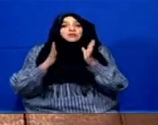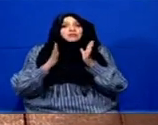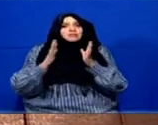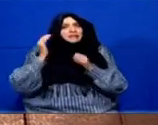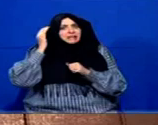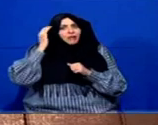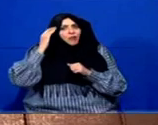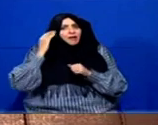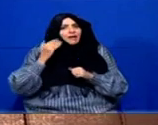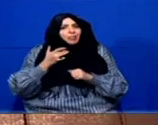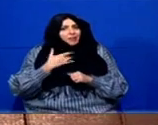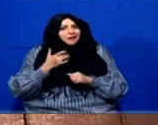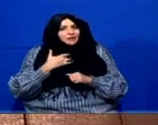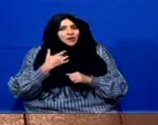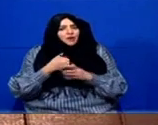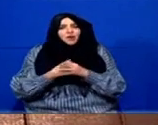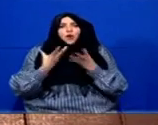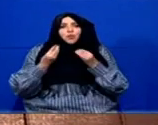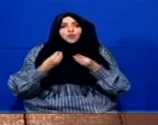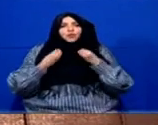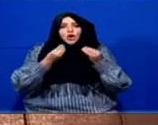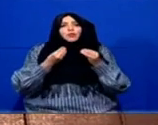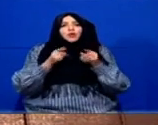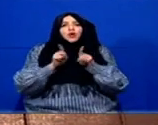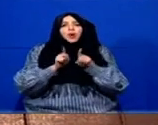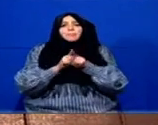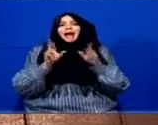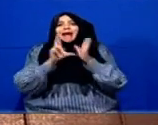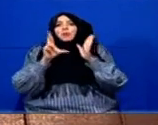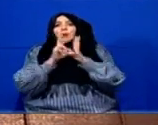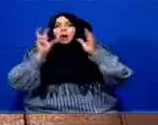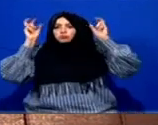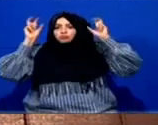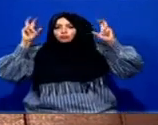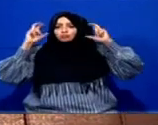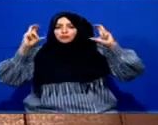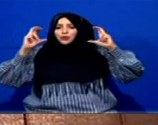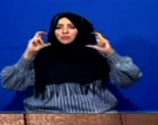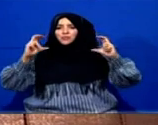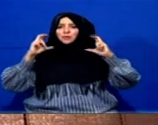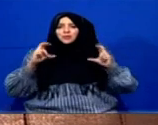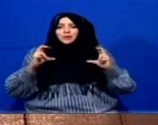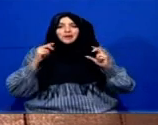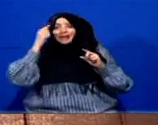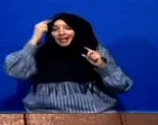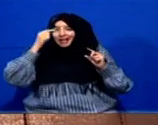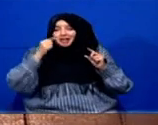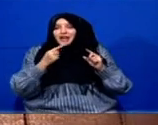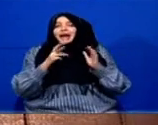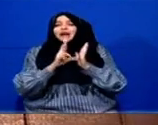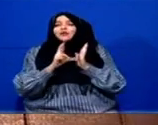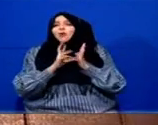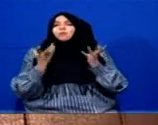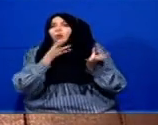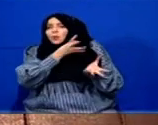في تقعيب هذه القواعد انطلاقا من النصوص الشرعيه في الكتاب